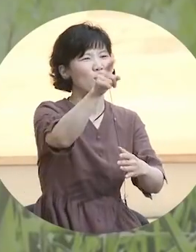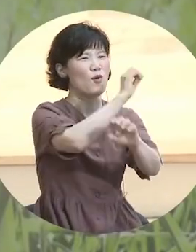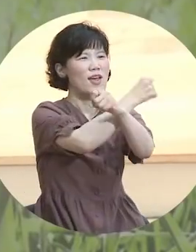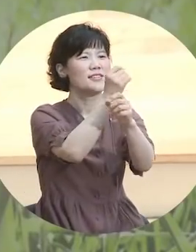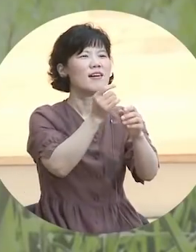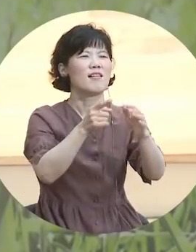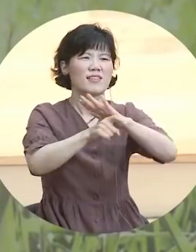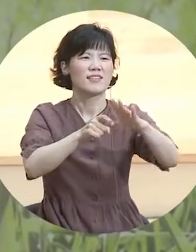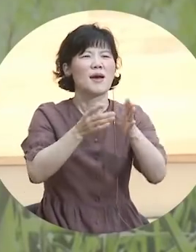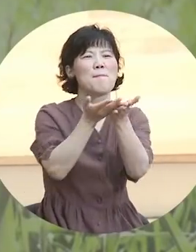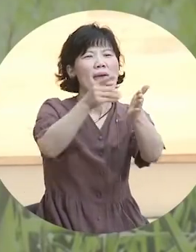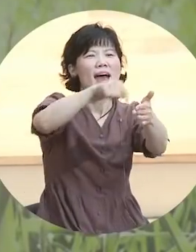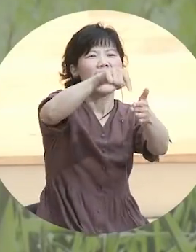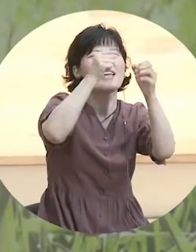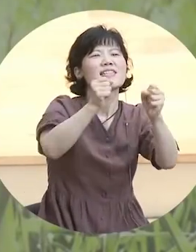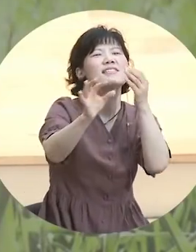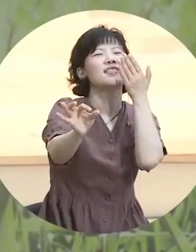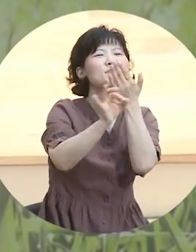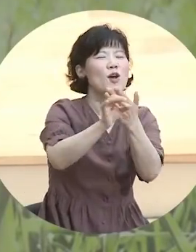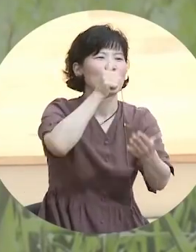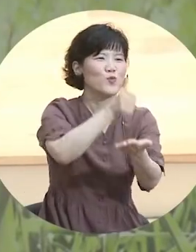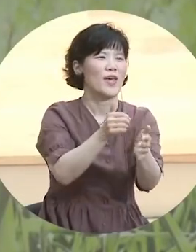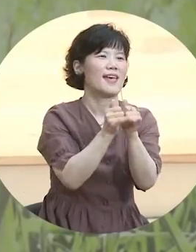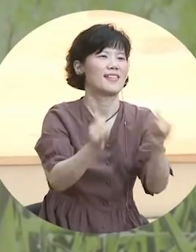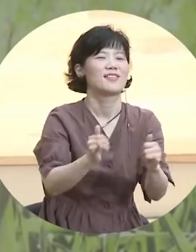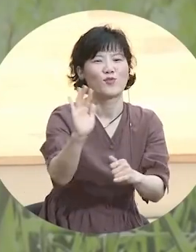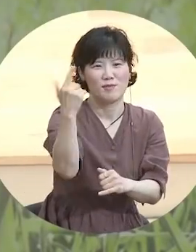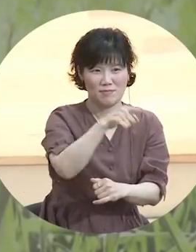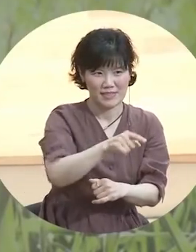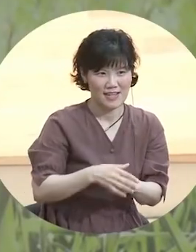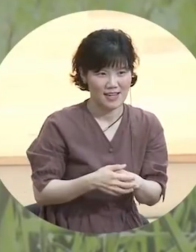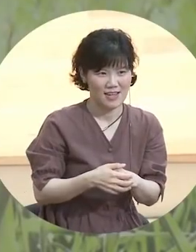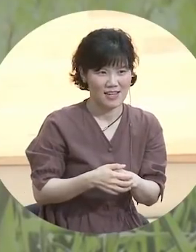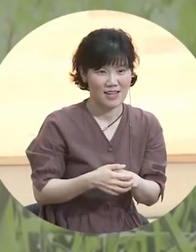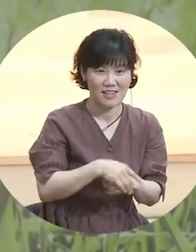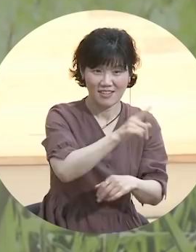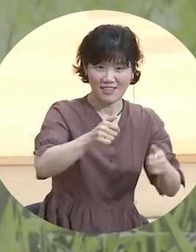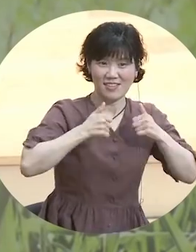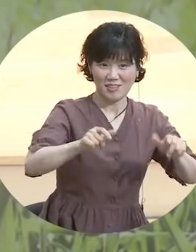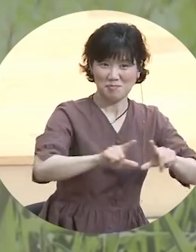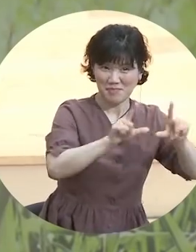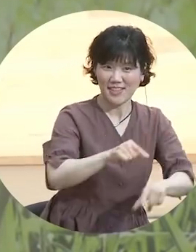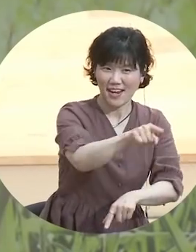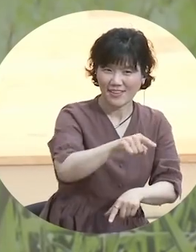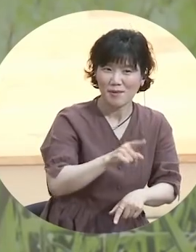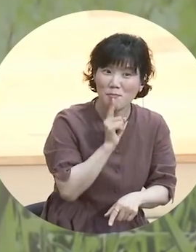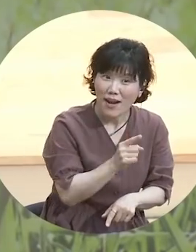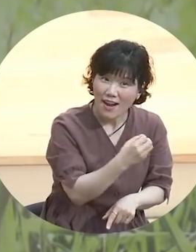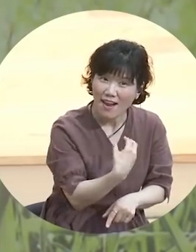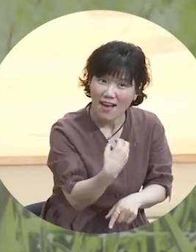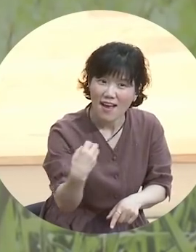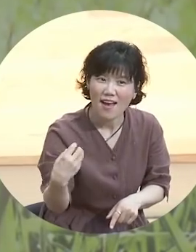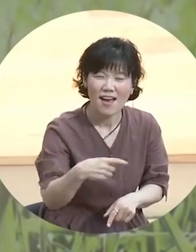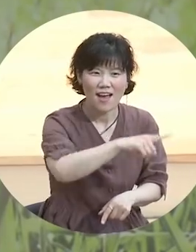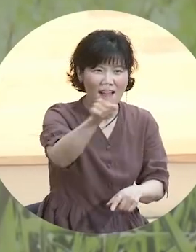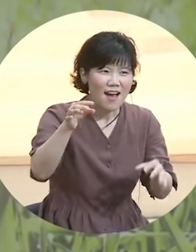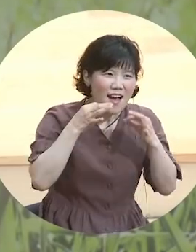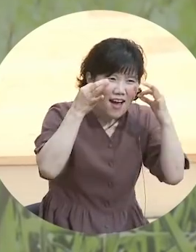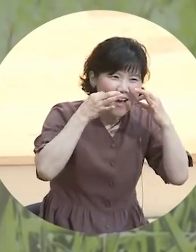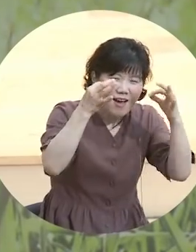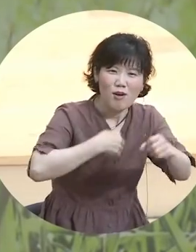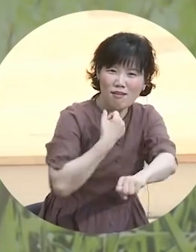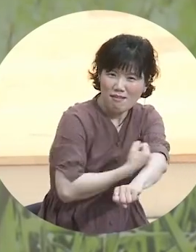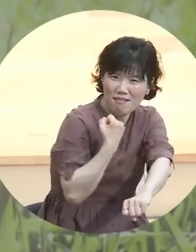있으면 해적 죄인인 거예요. 나름 열심히 살았다고요? 사회가 요구하는 데 나 열심히 땀 흘려